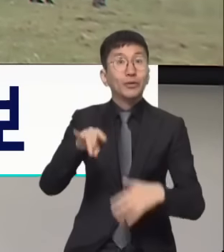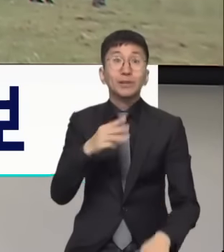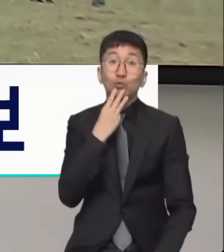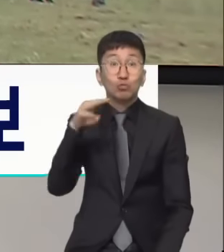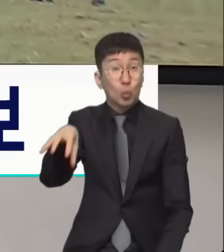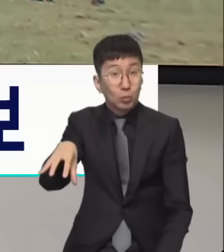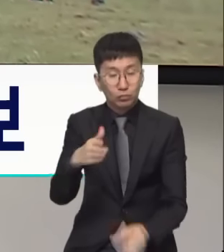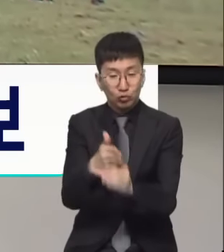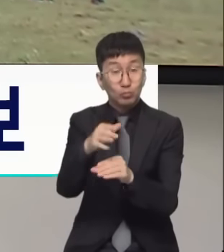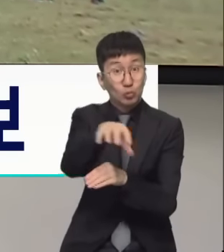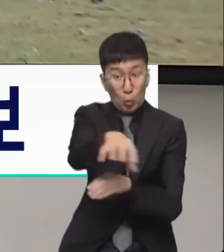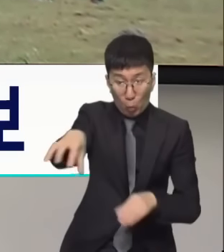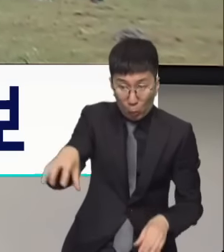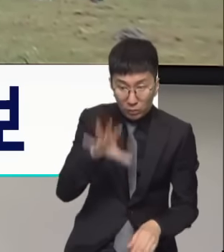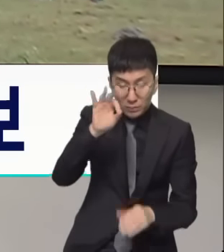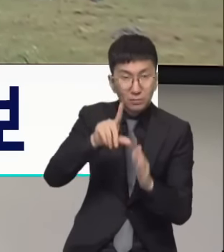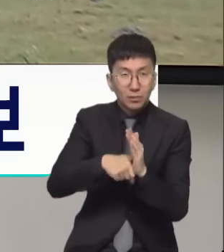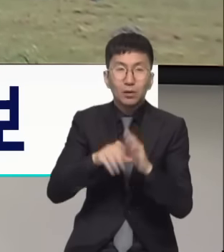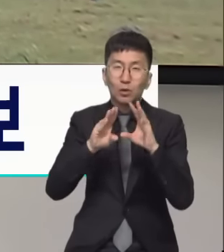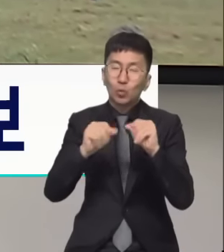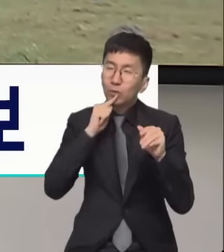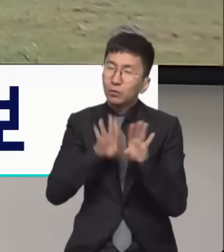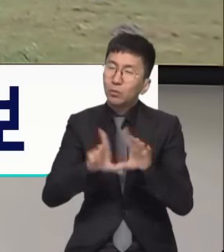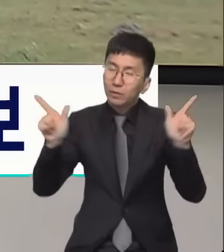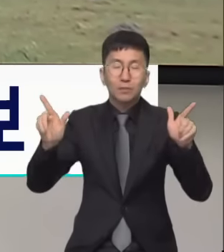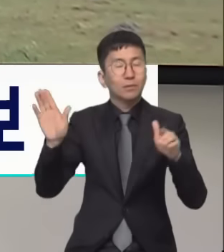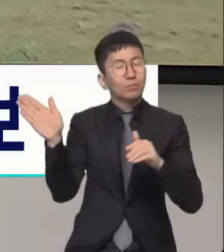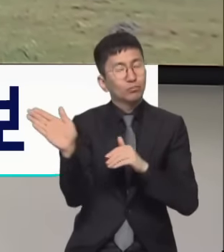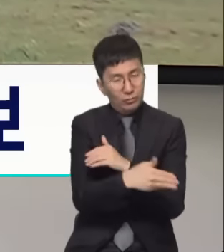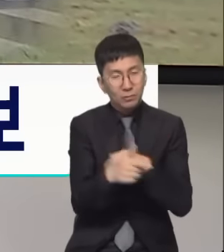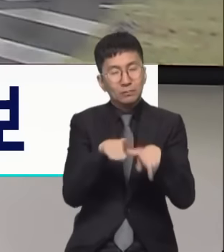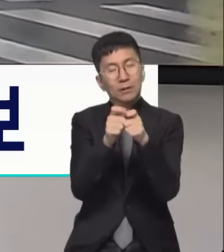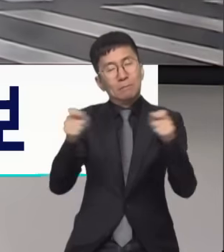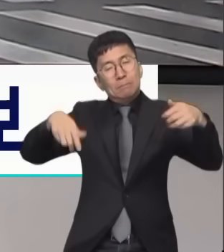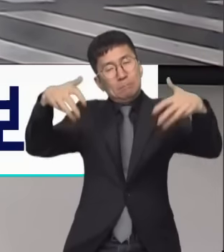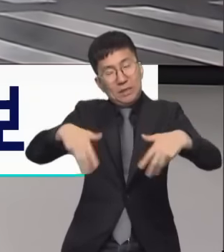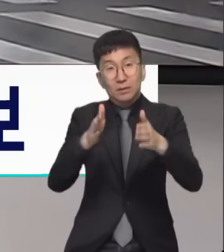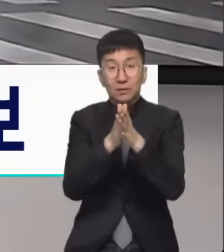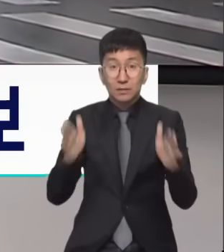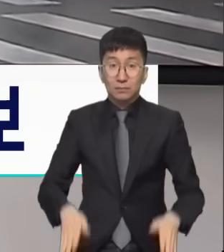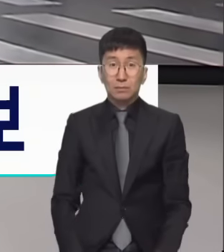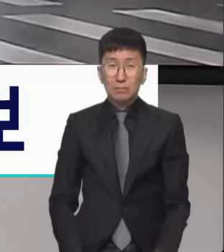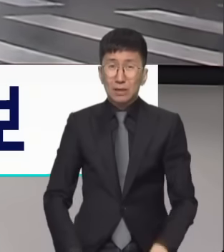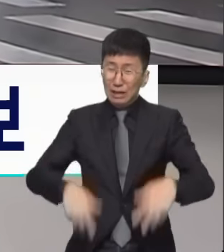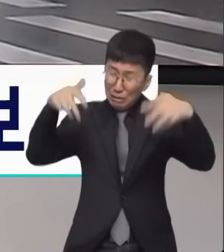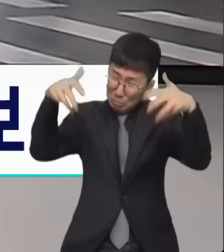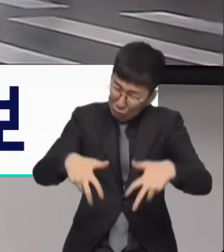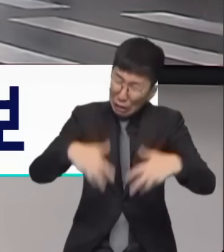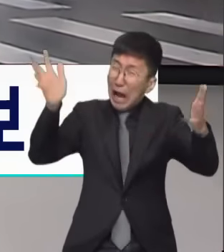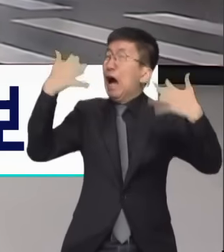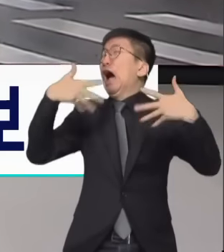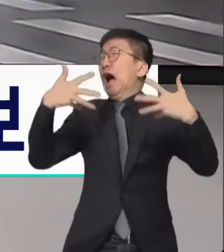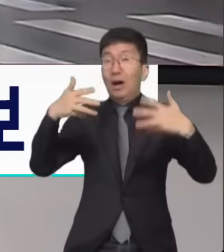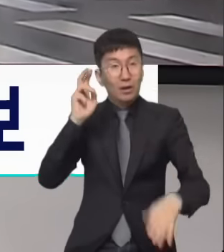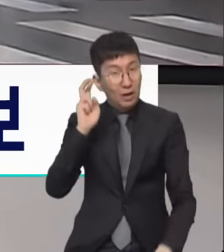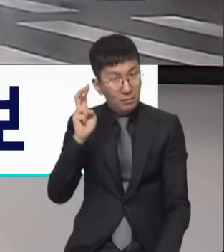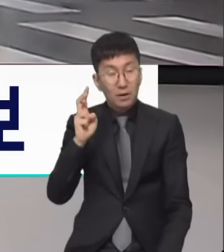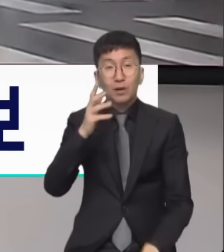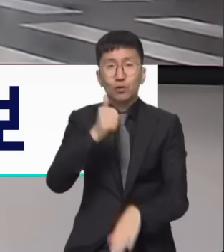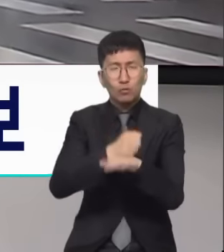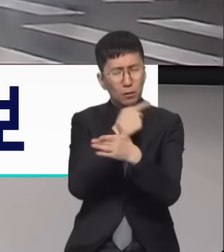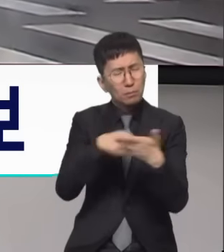중부지방엔 주말부터 첫 장마가 시작될 예정인데요. 비도 많이 내리고 또 바람도 강하게 불 걸로 예보돼 있어서